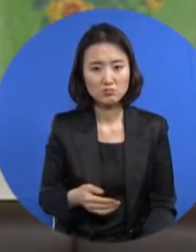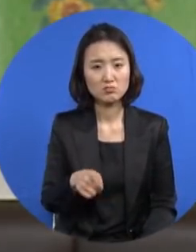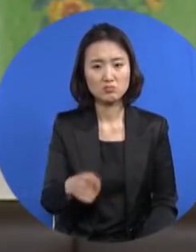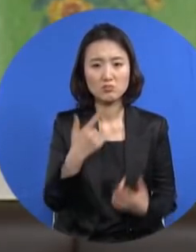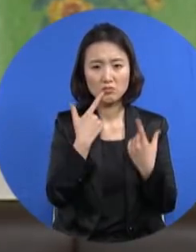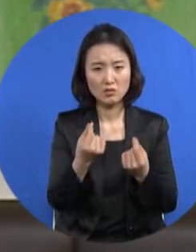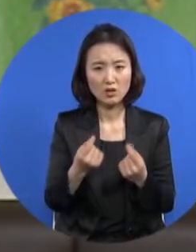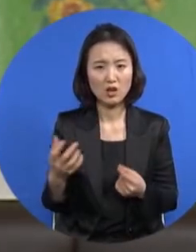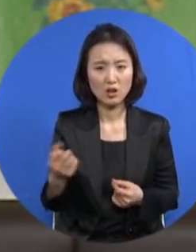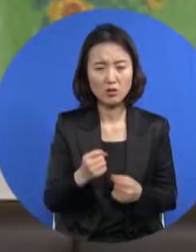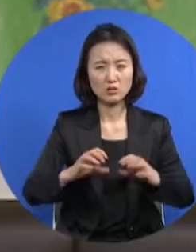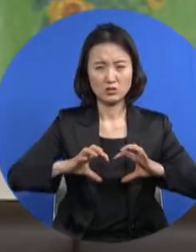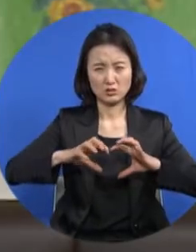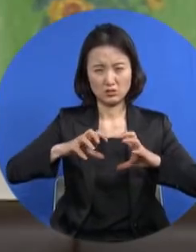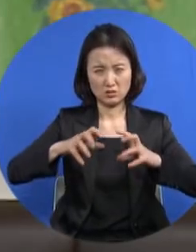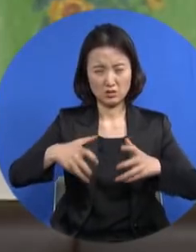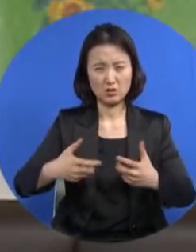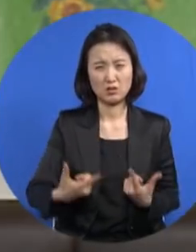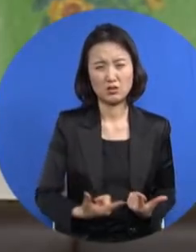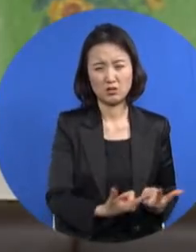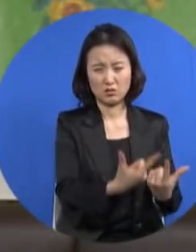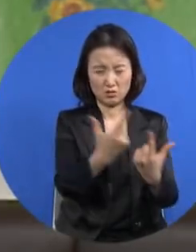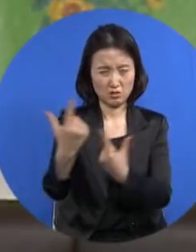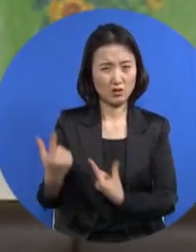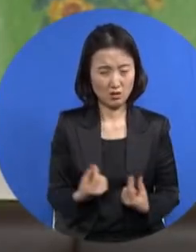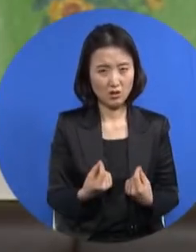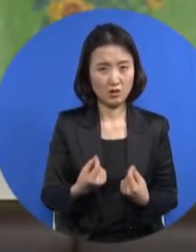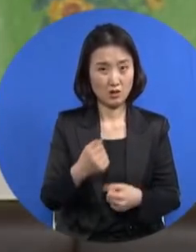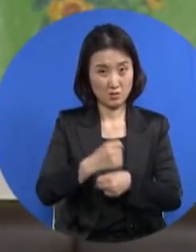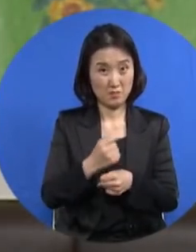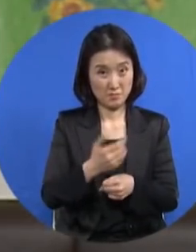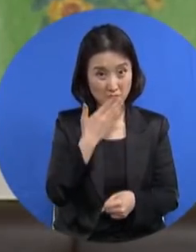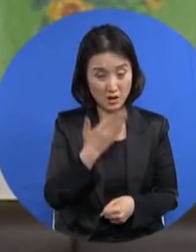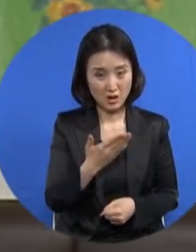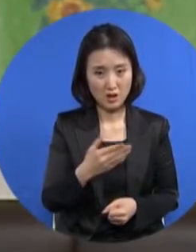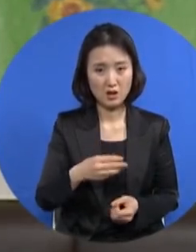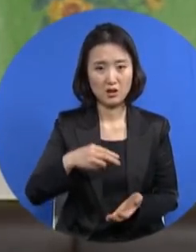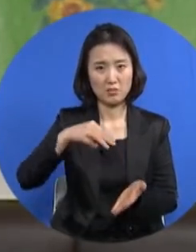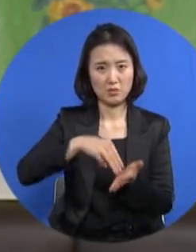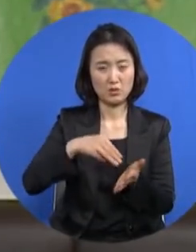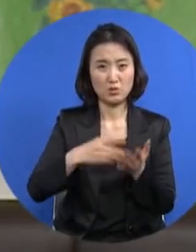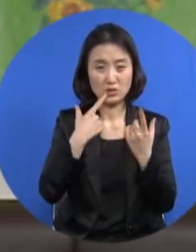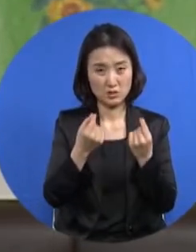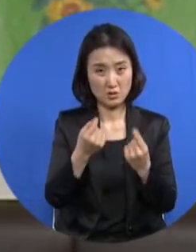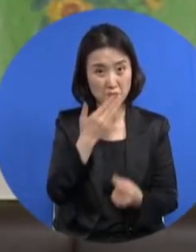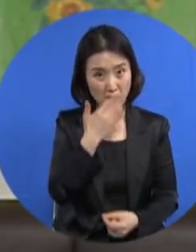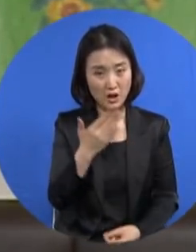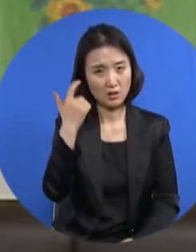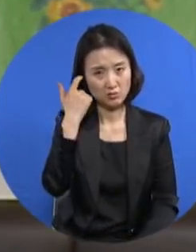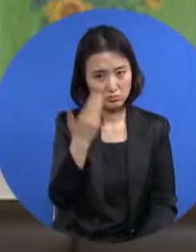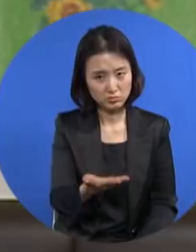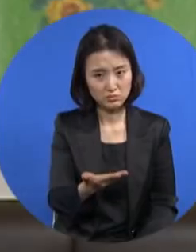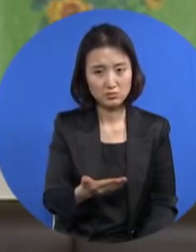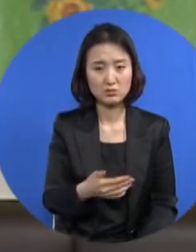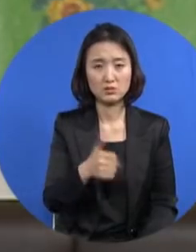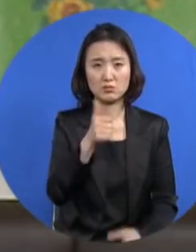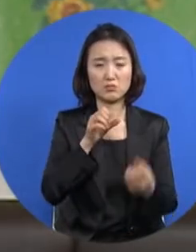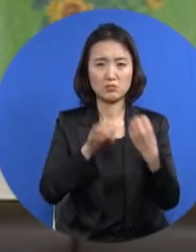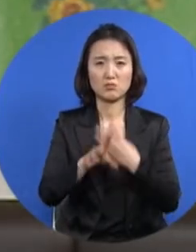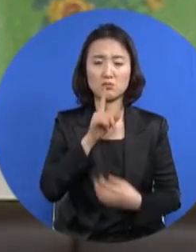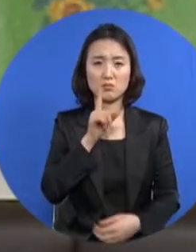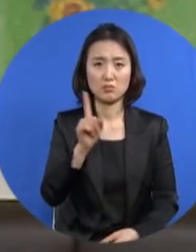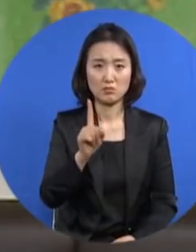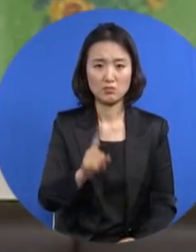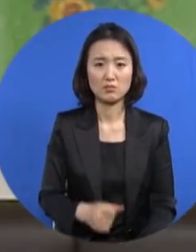이런 레시피로 전 세계를 제패할 수 있겠냐고. 맥도날드 같은 거를 제패할 수 있겠냐고. 근데 그분의 답은